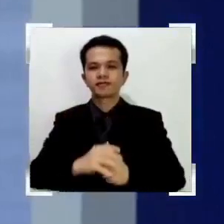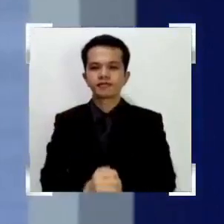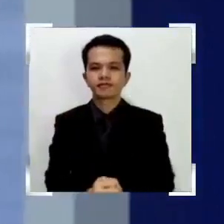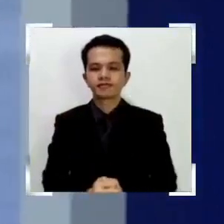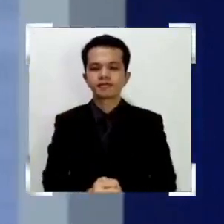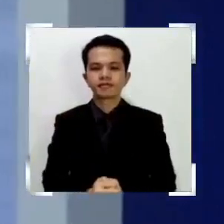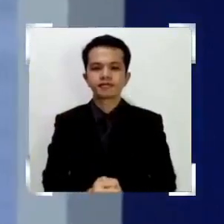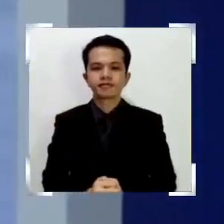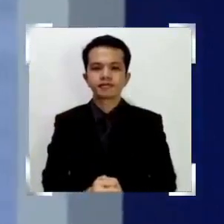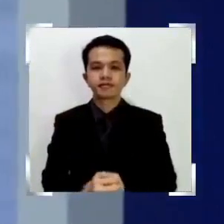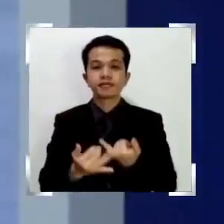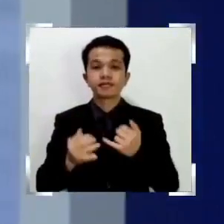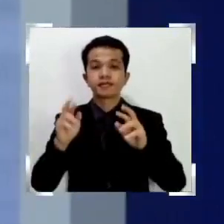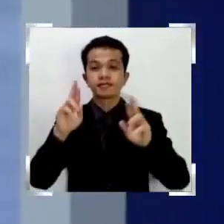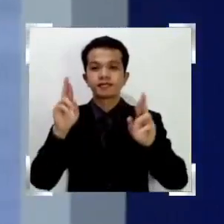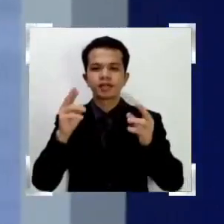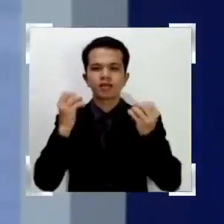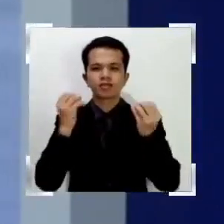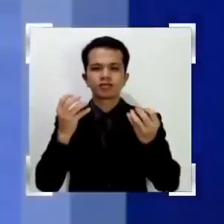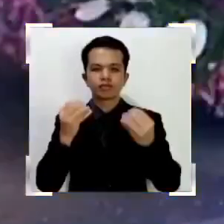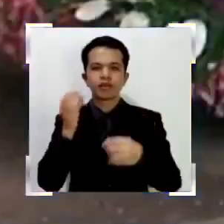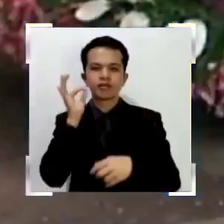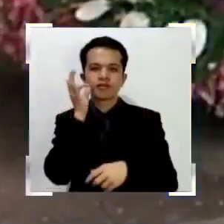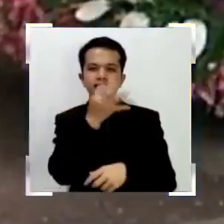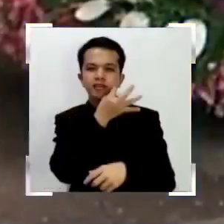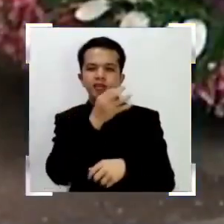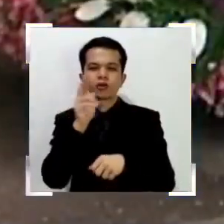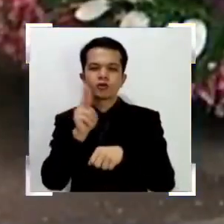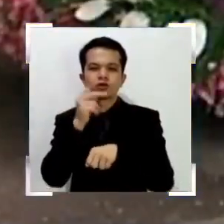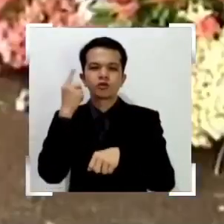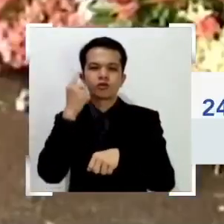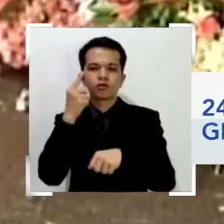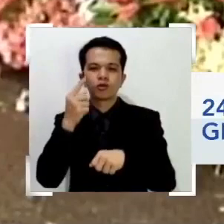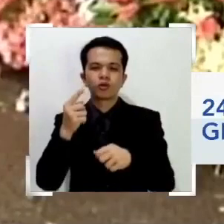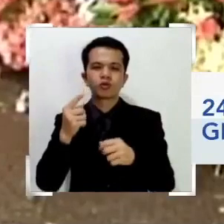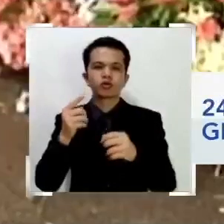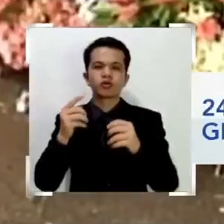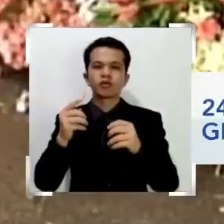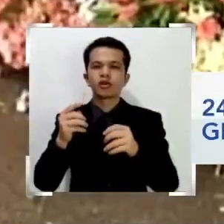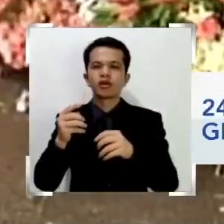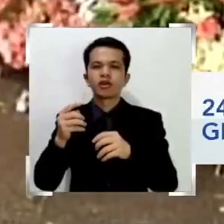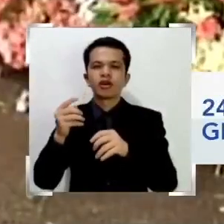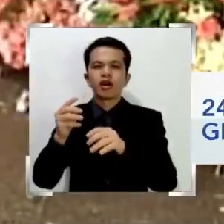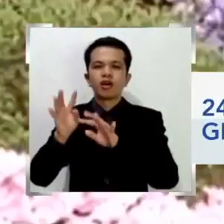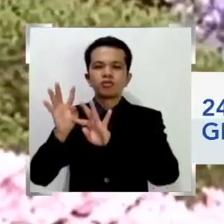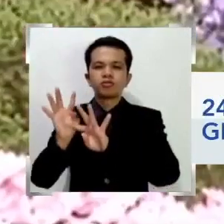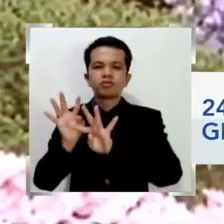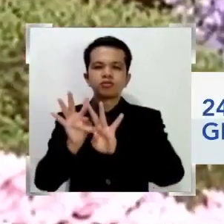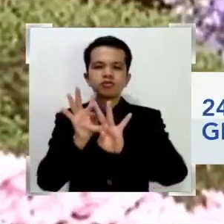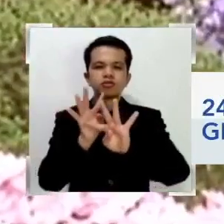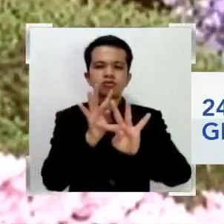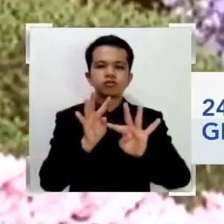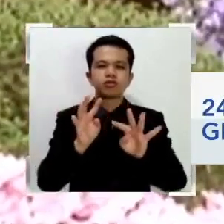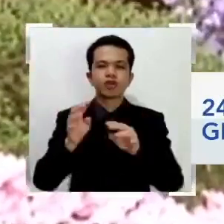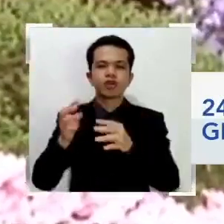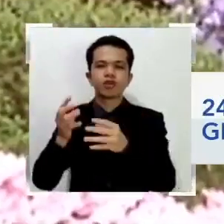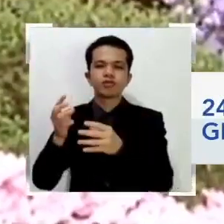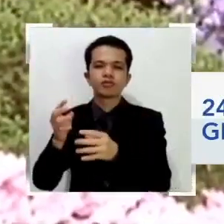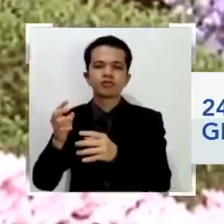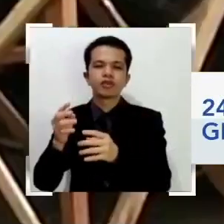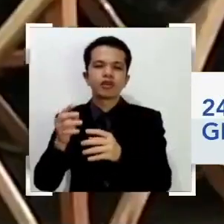Handa na ang sangkaterbang bulaklak na gagamitin sa Grand Float Parade ng Panagbanga Festival sa Baguio City sa